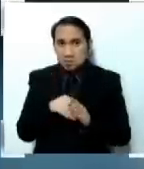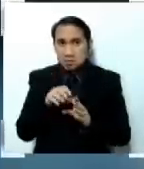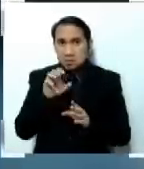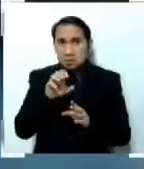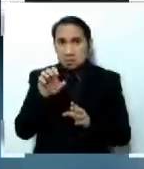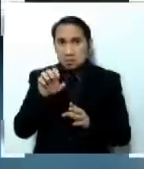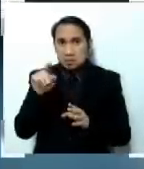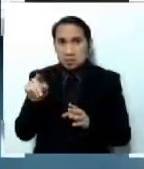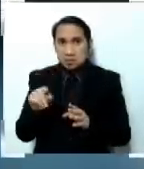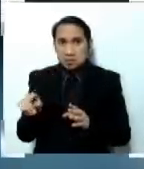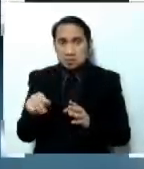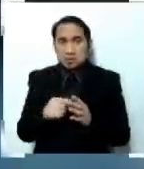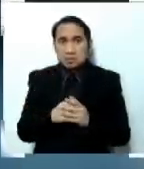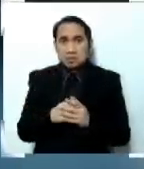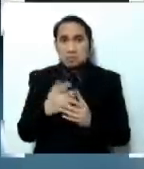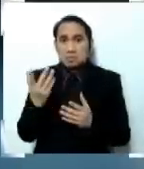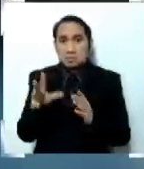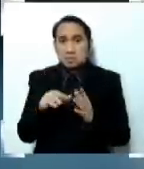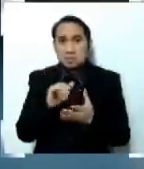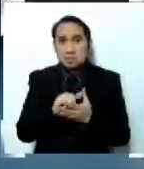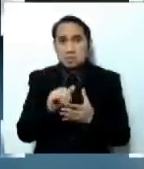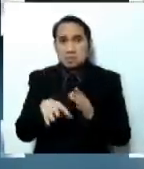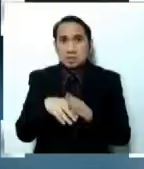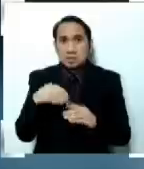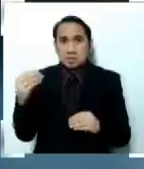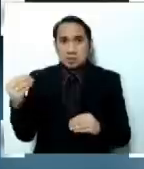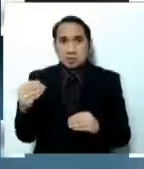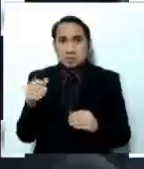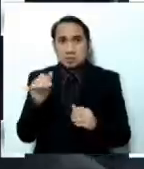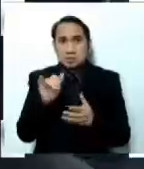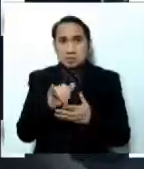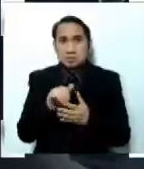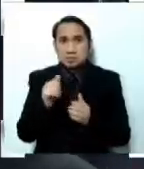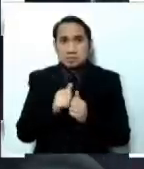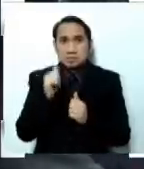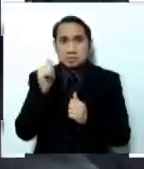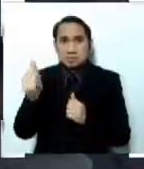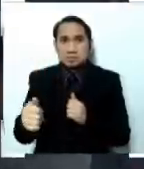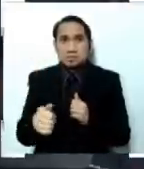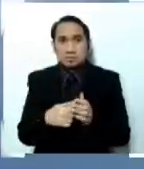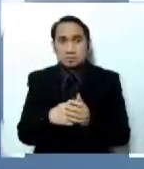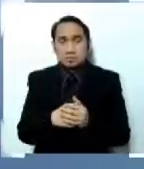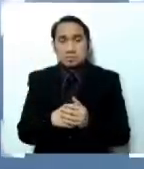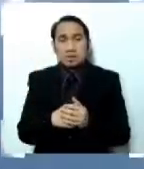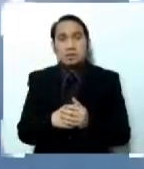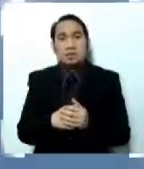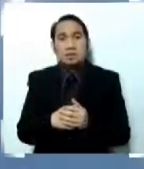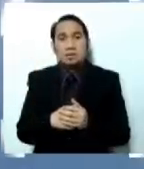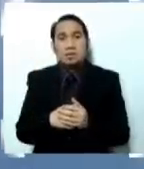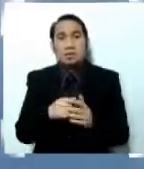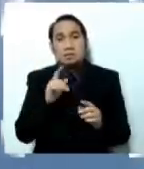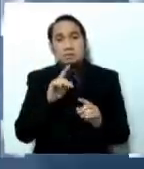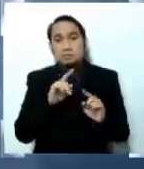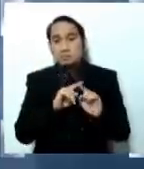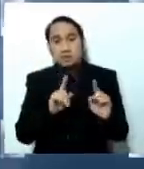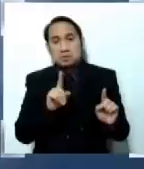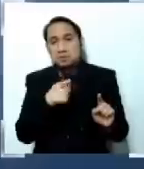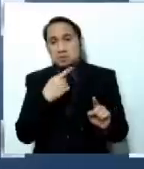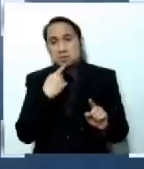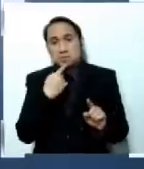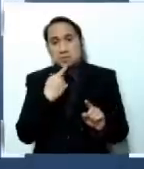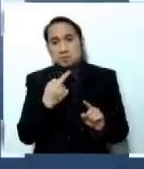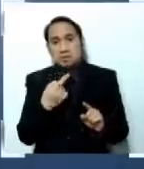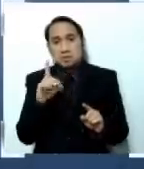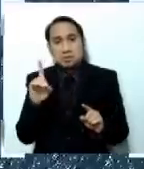Felipe. Labas po yan. Ganyan pong kalayo yan. Ang pahayag, taliwas sa sinasabi ng Department of Foreign